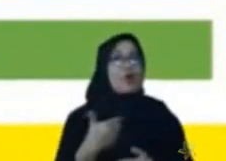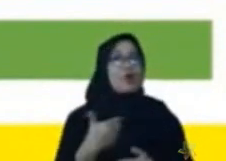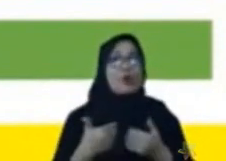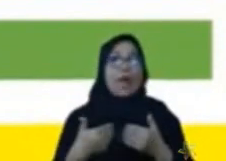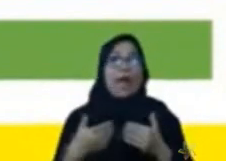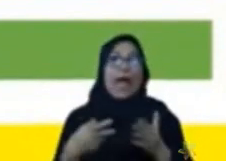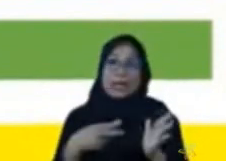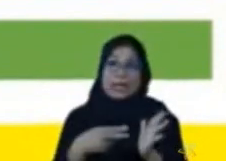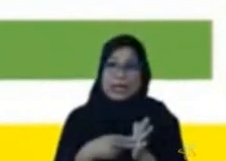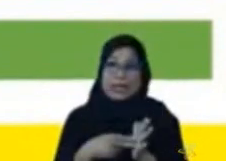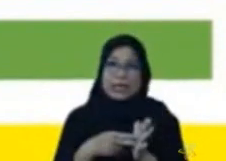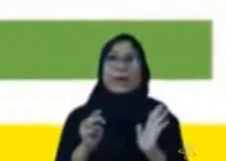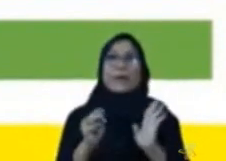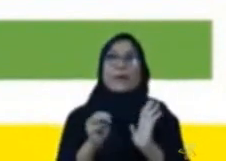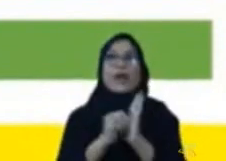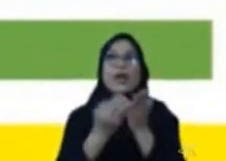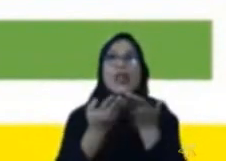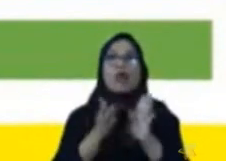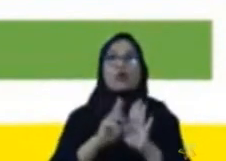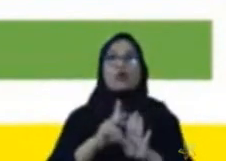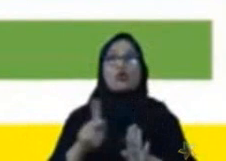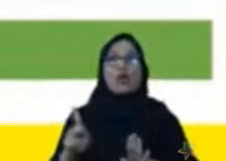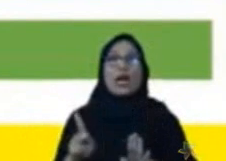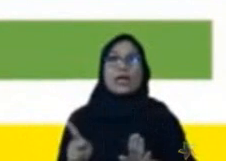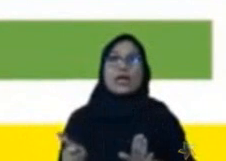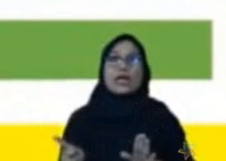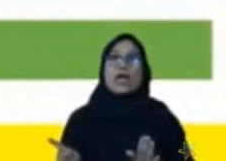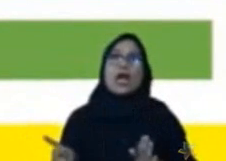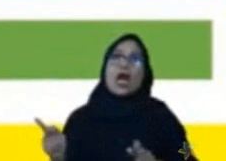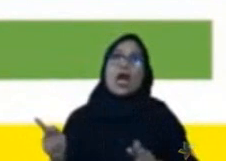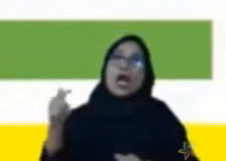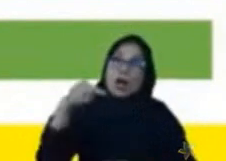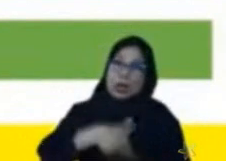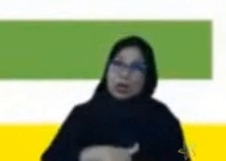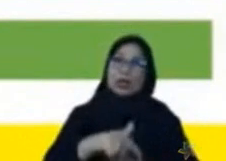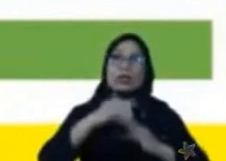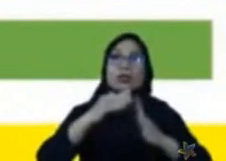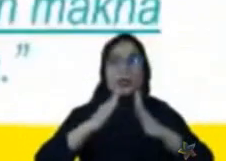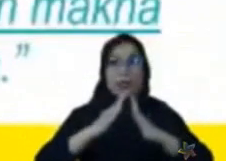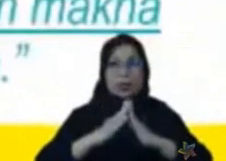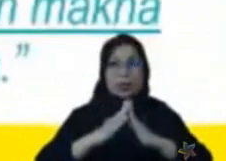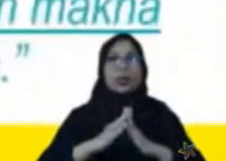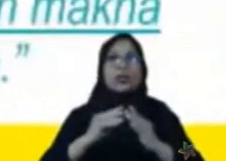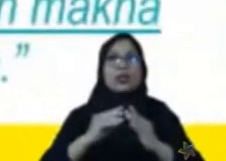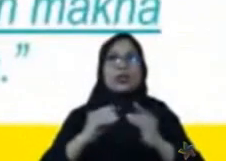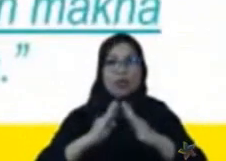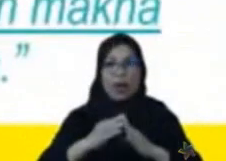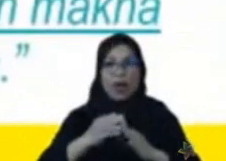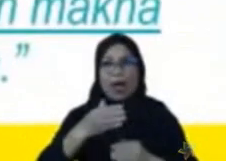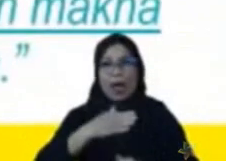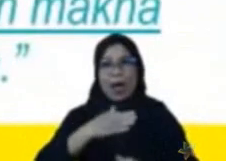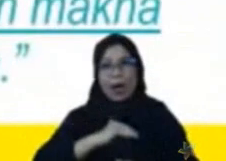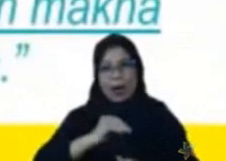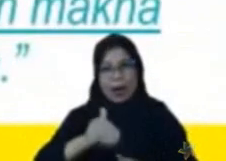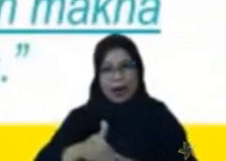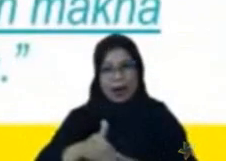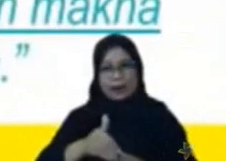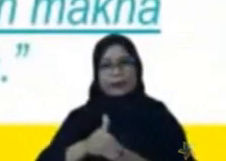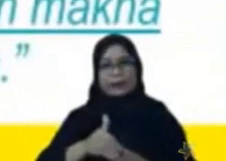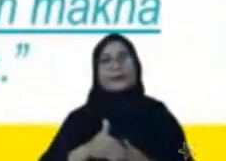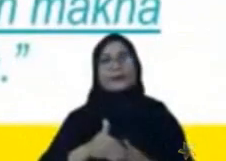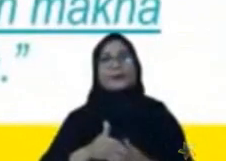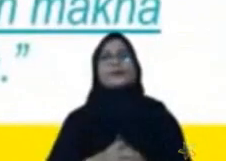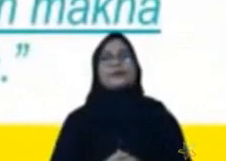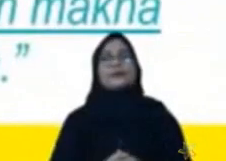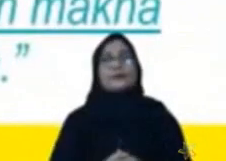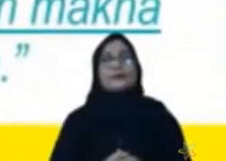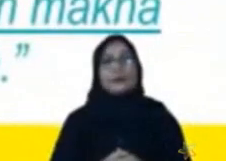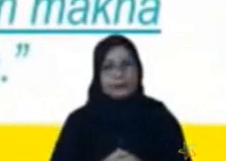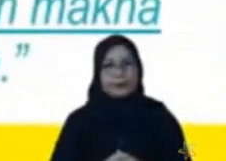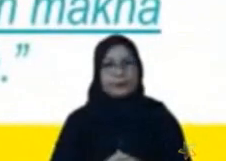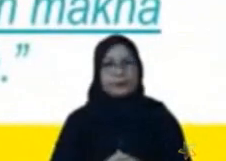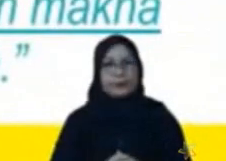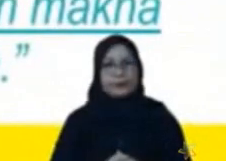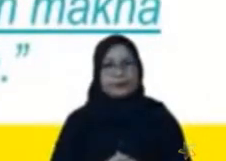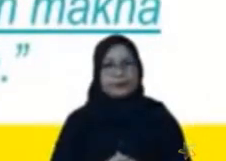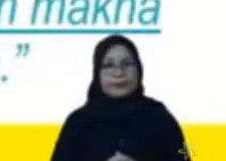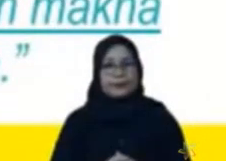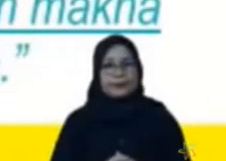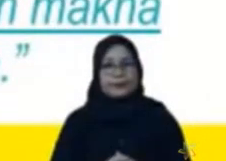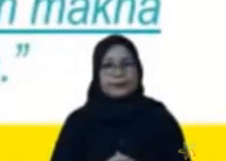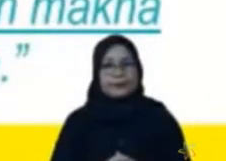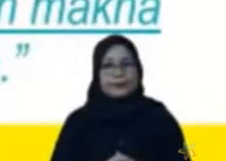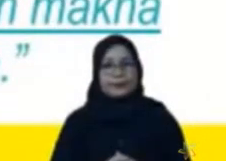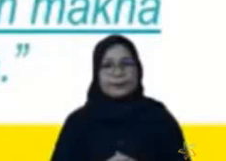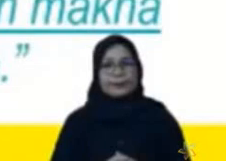ke rumah anak. Begitu. Lanjut. Ini ya Bu ya, berhati-hati ini utama. Iya Pak, karena